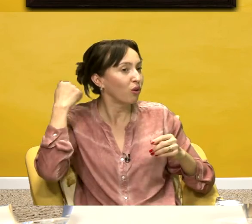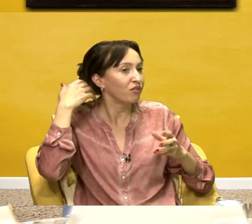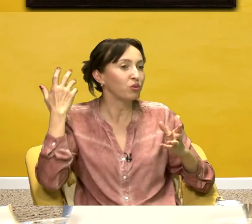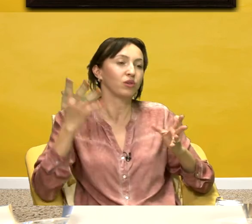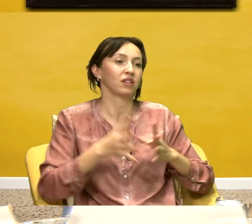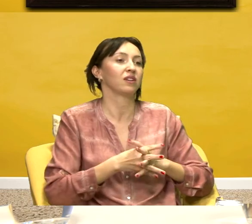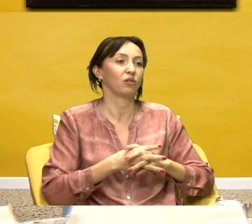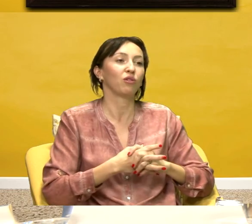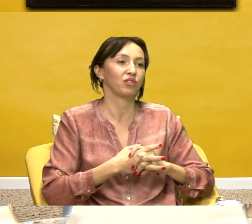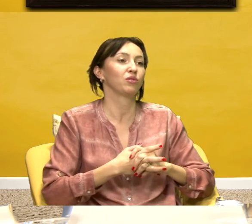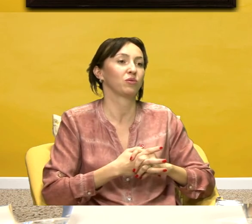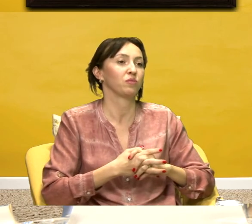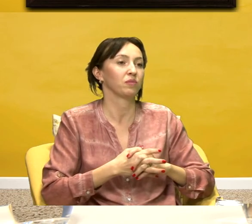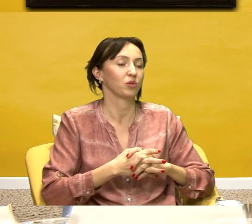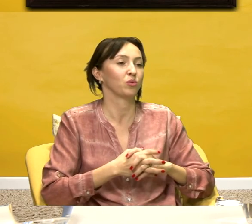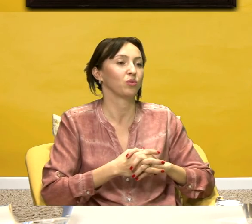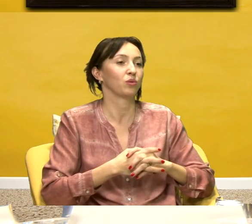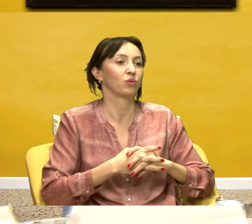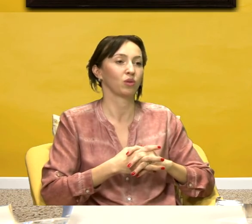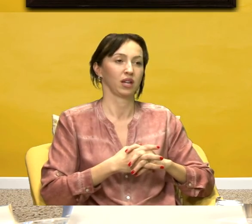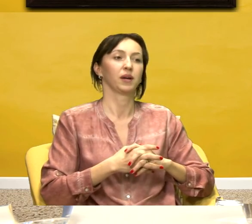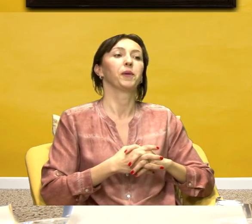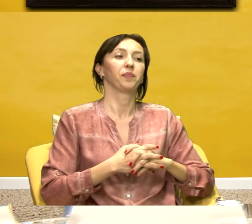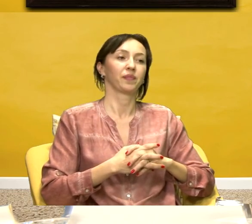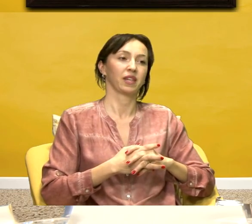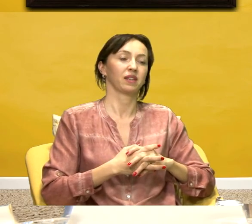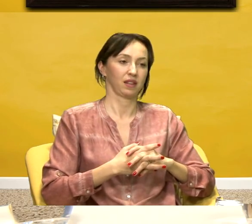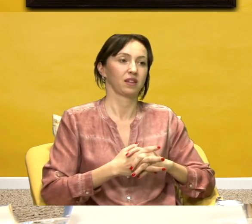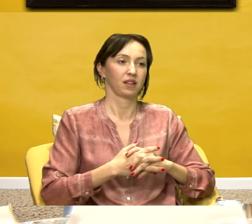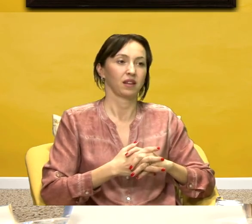periculos o lovitură